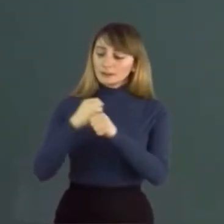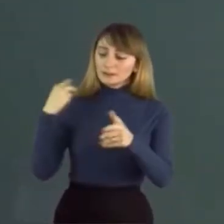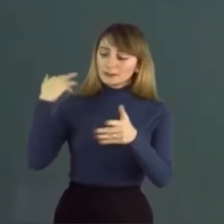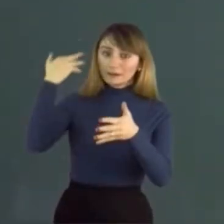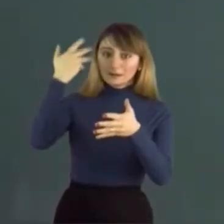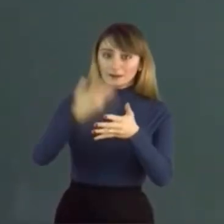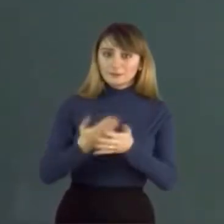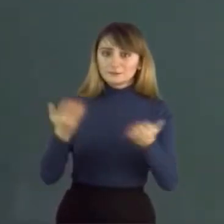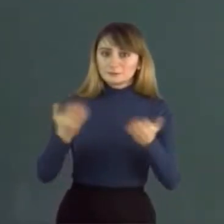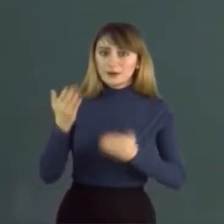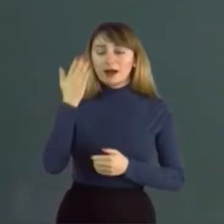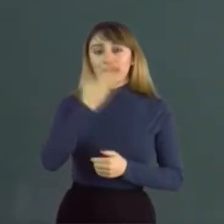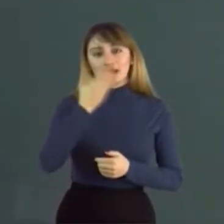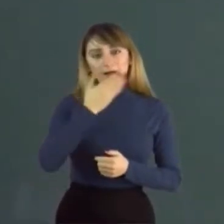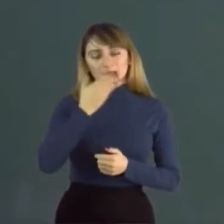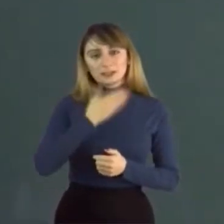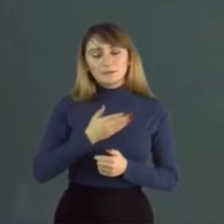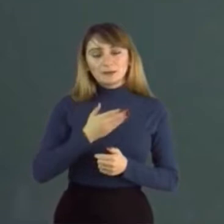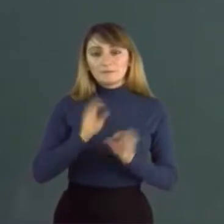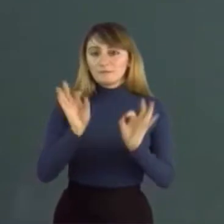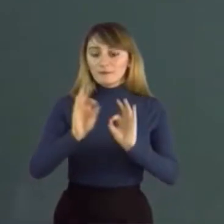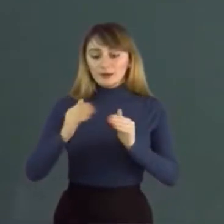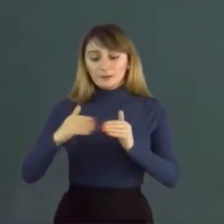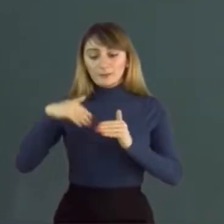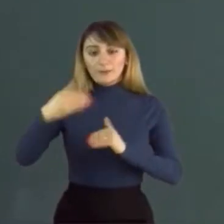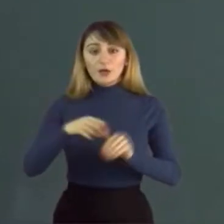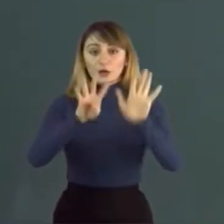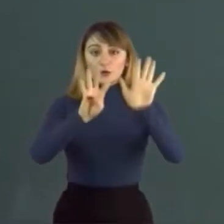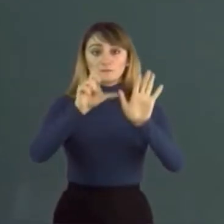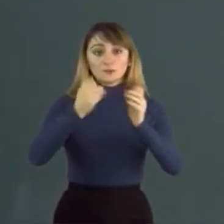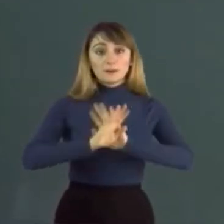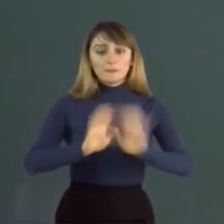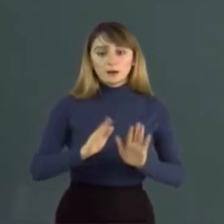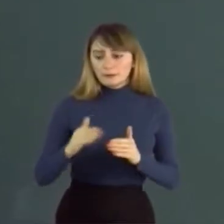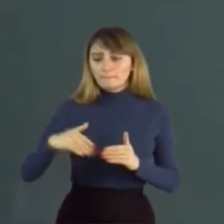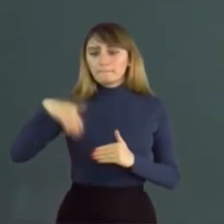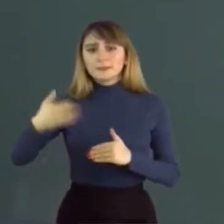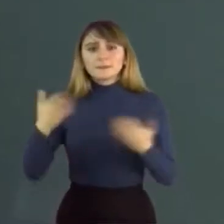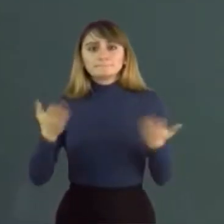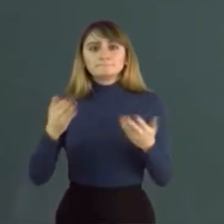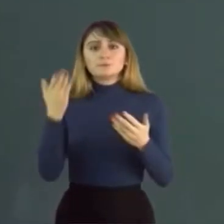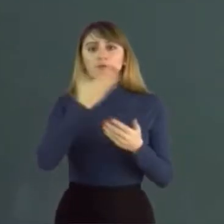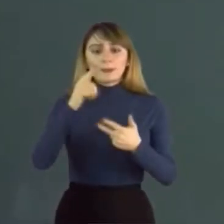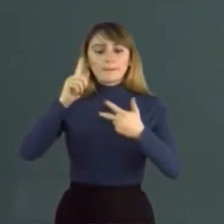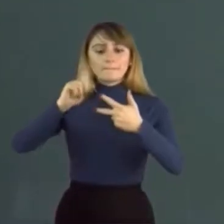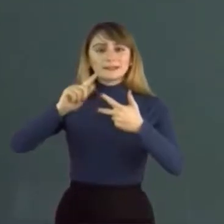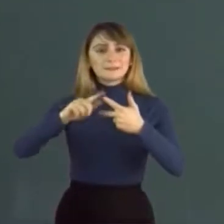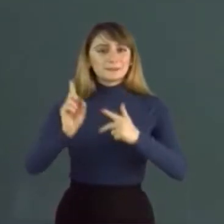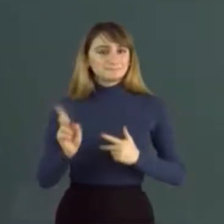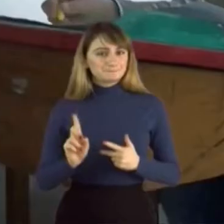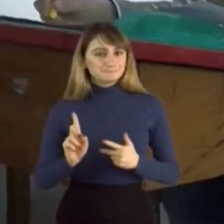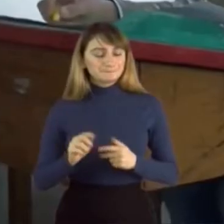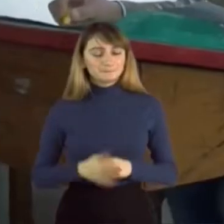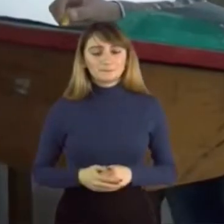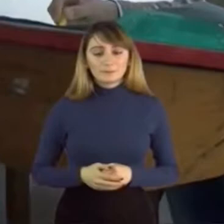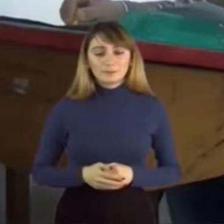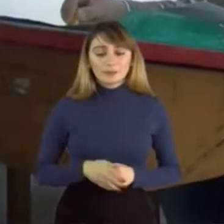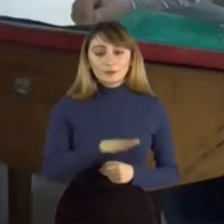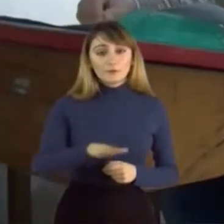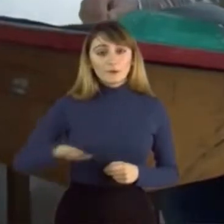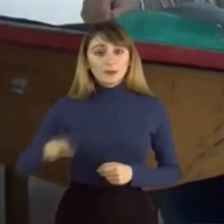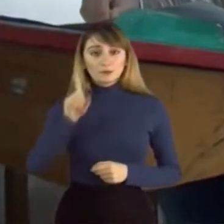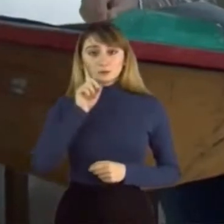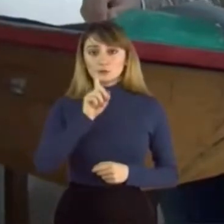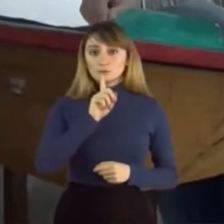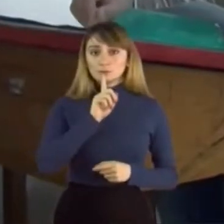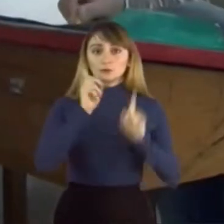Në të njëjtën kohë, sistemi arsimor nuk siguron një arsimim të mëtejshëm pas përfundimit të arsimit 9-vjeçar. Fëmijët që